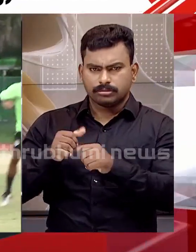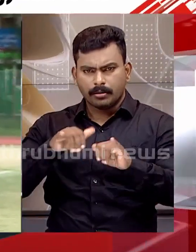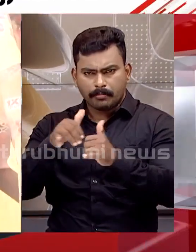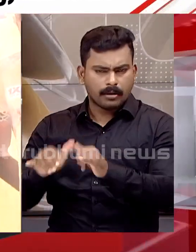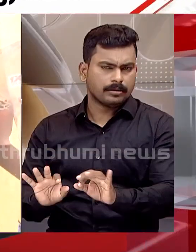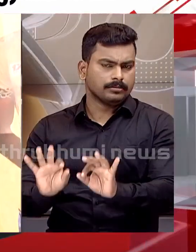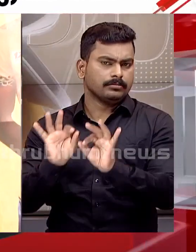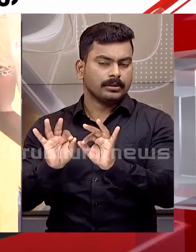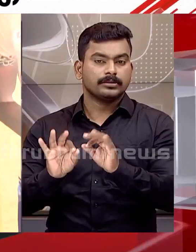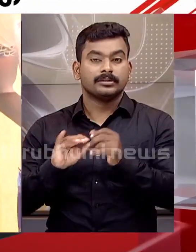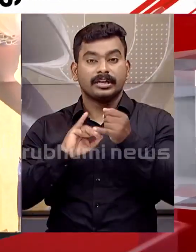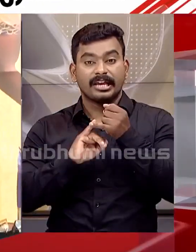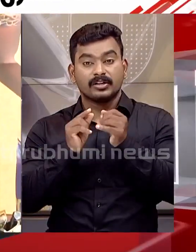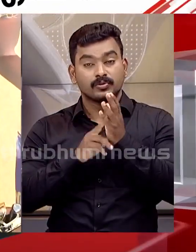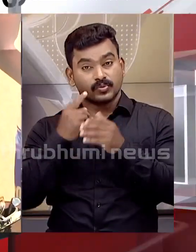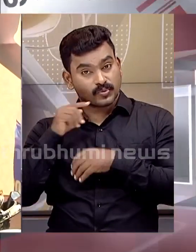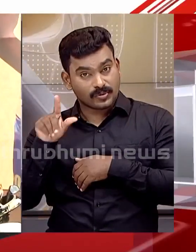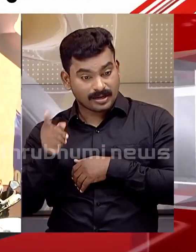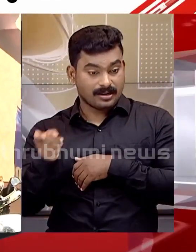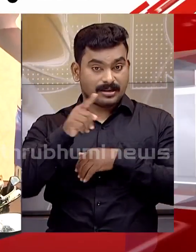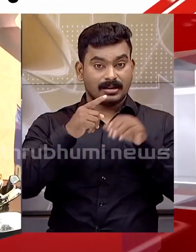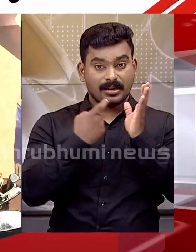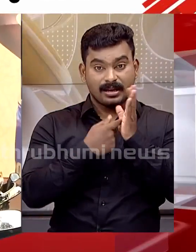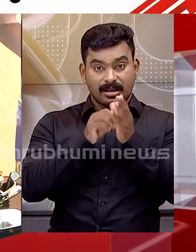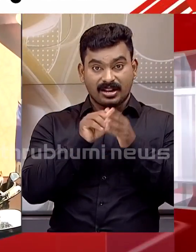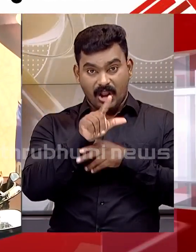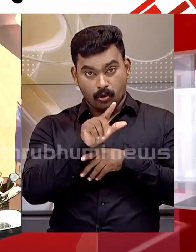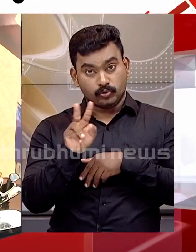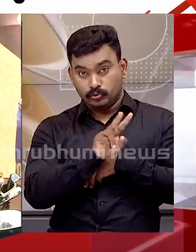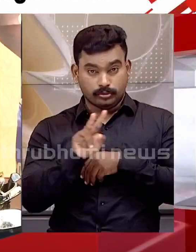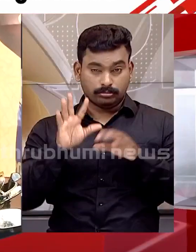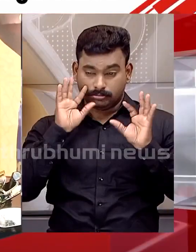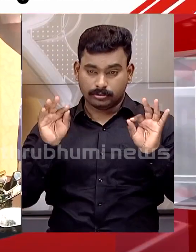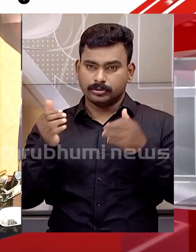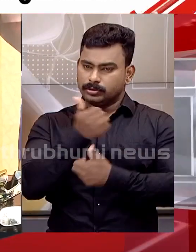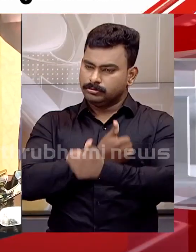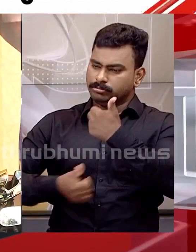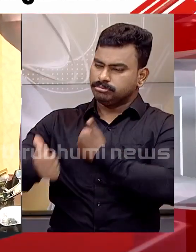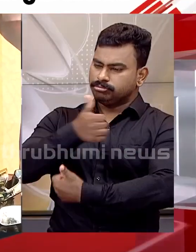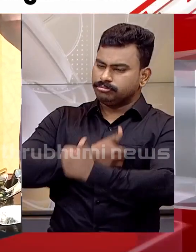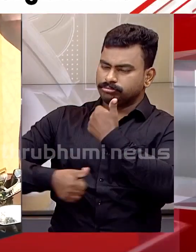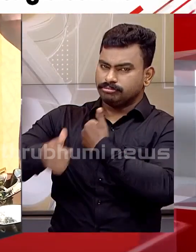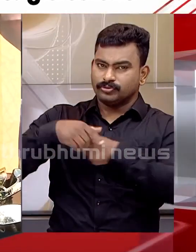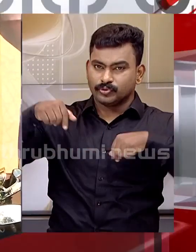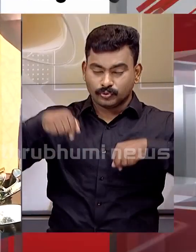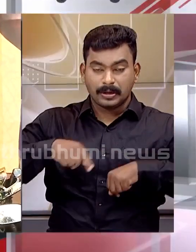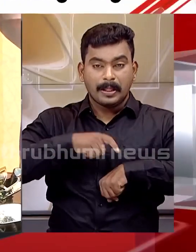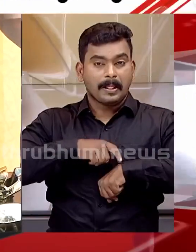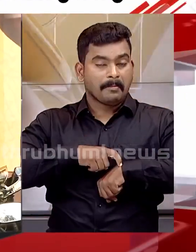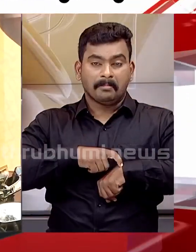ശക്തം. സുനിൽ ഛേത്രിയുടെയും രാഹുൽ കെ പിയുടെയും അഭാവത്തിലും ആവേശകരമായ പോരാട്ടത്തിനാണ് ആരാധകർ കാത്തിരിക്കുന്നത്.